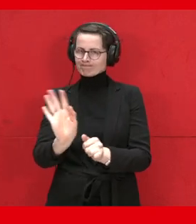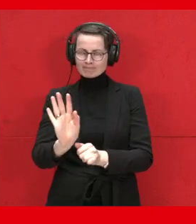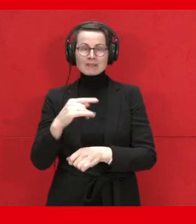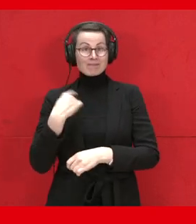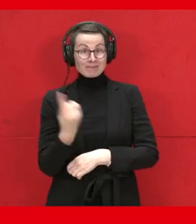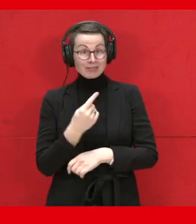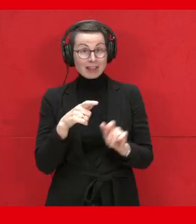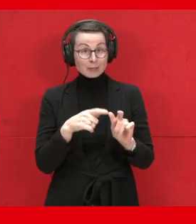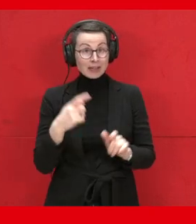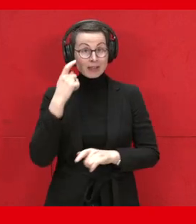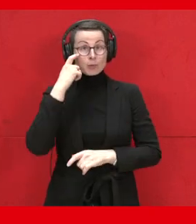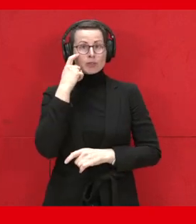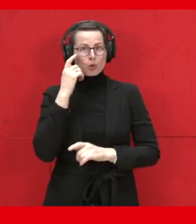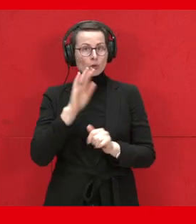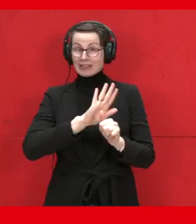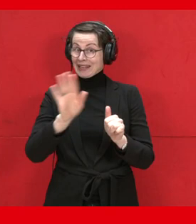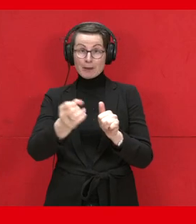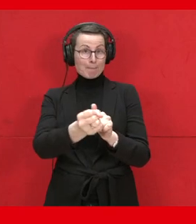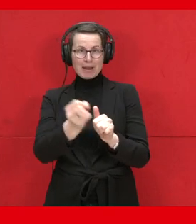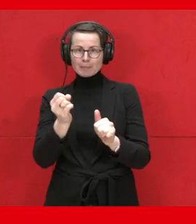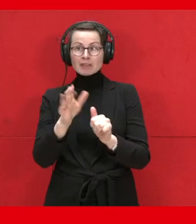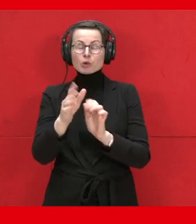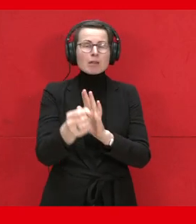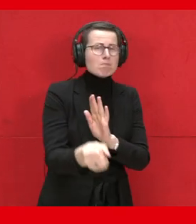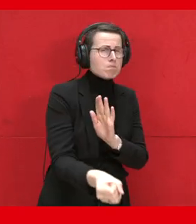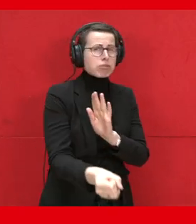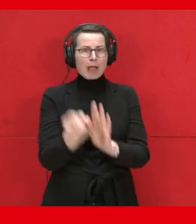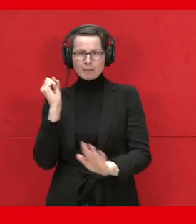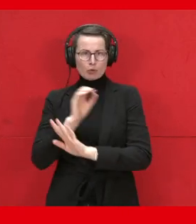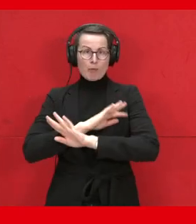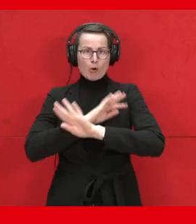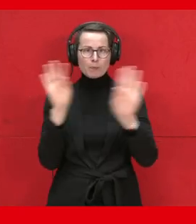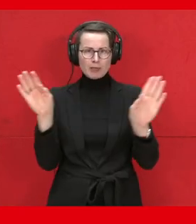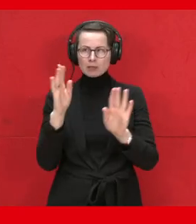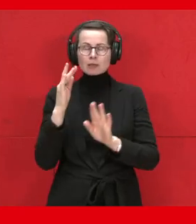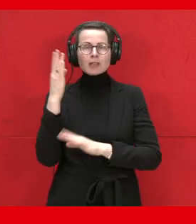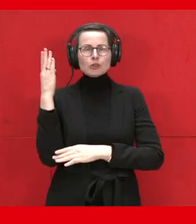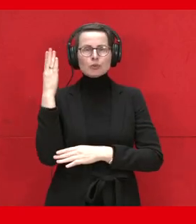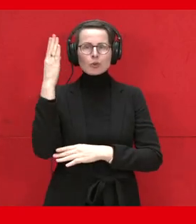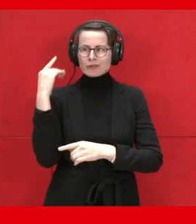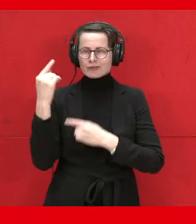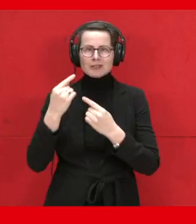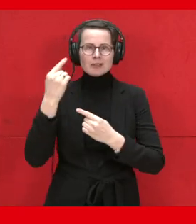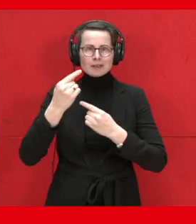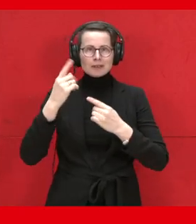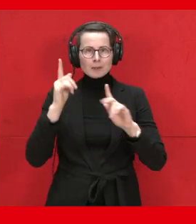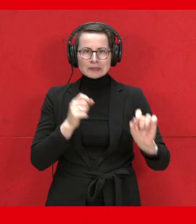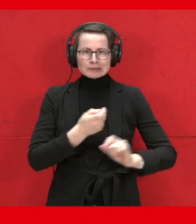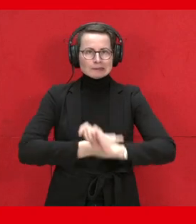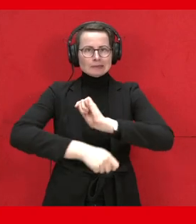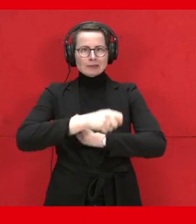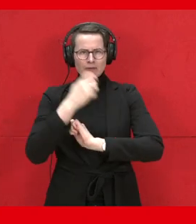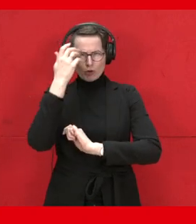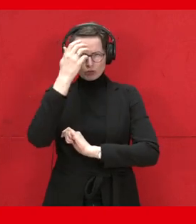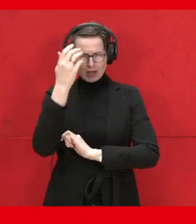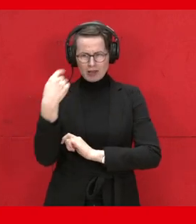Überzeugung, nicht bremsen und schon gar keine Vollbremsung nach der Pandemie bringt uns in die Zukunft. Wenn wir das täten, dann würden wir aus der Krise